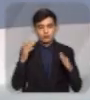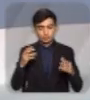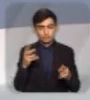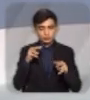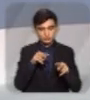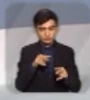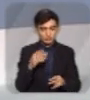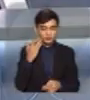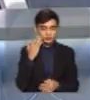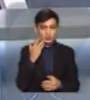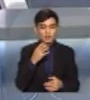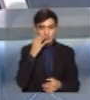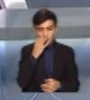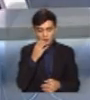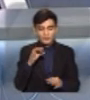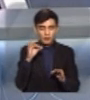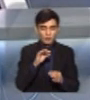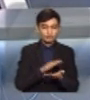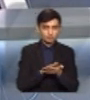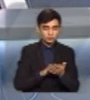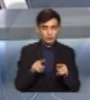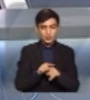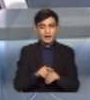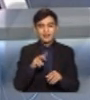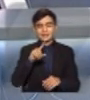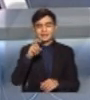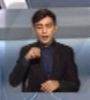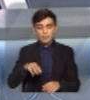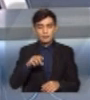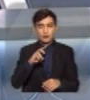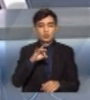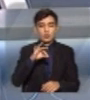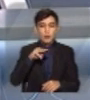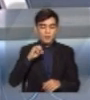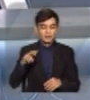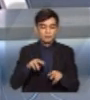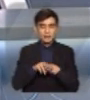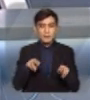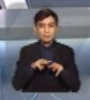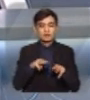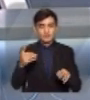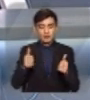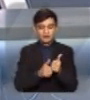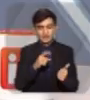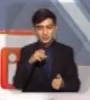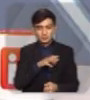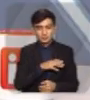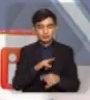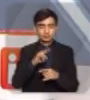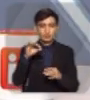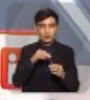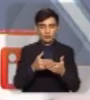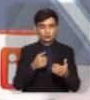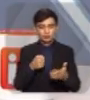обработку, прогрев и так далее, и так далее. Заместитель премьер-министра Роман Скляр дословно воспроизвел диалог между пилотами за мгновение